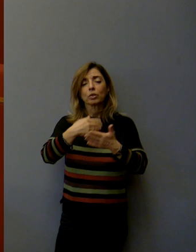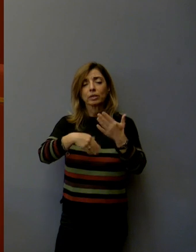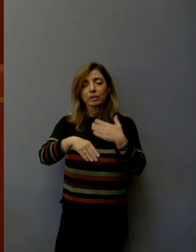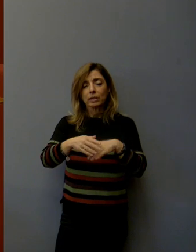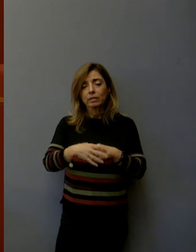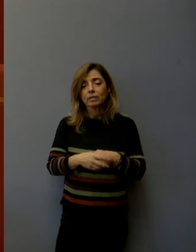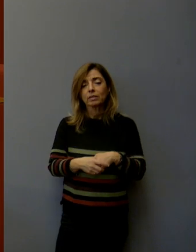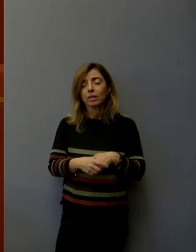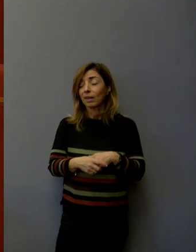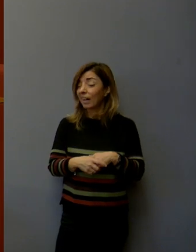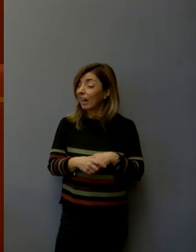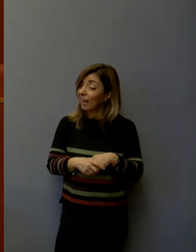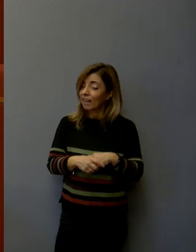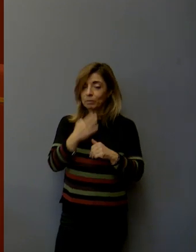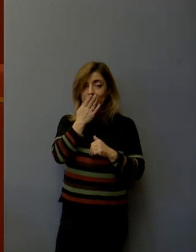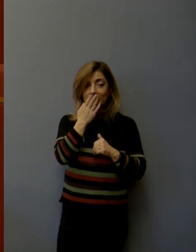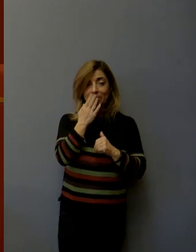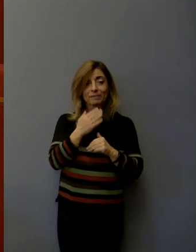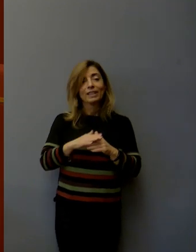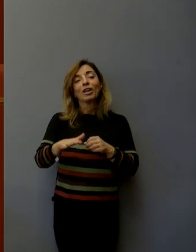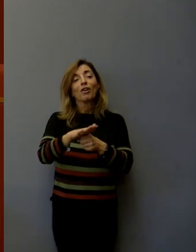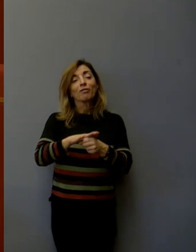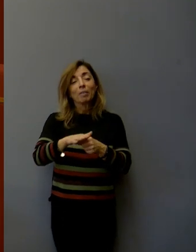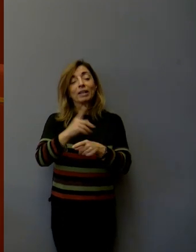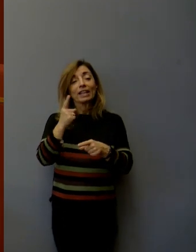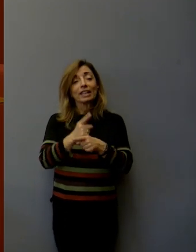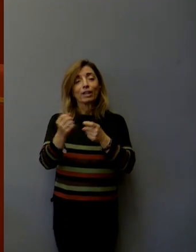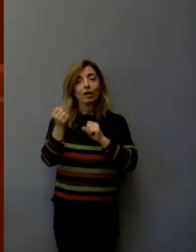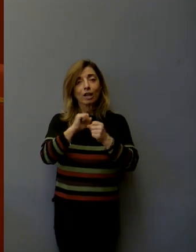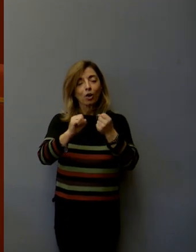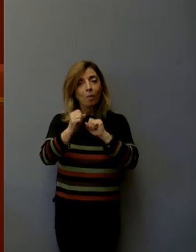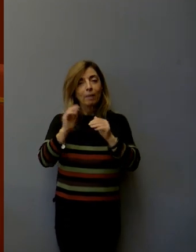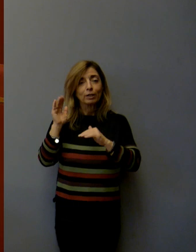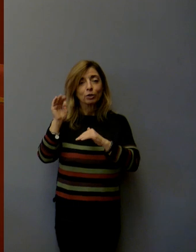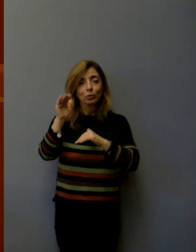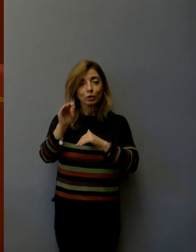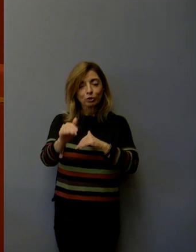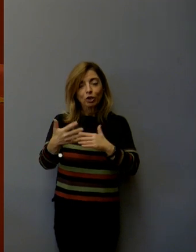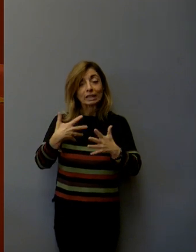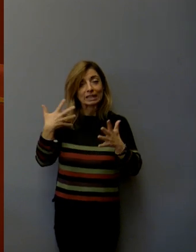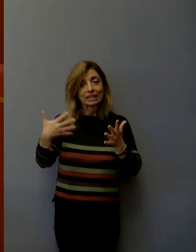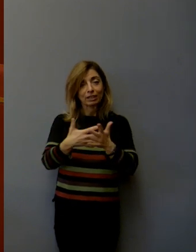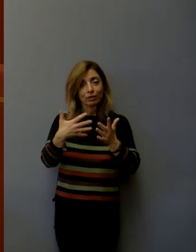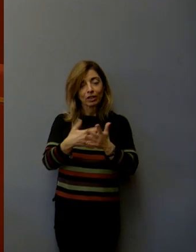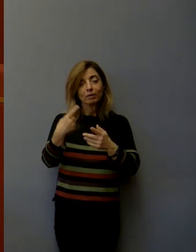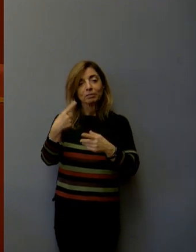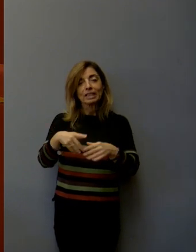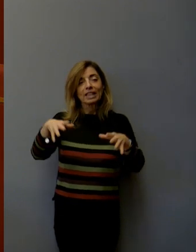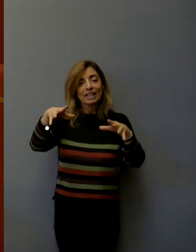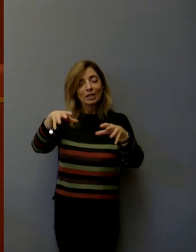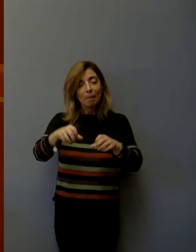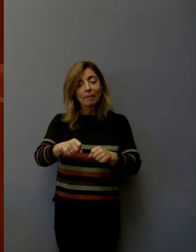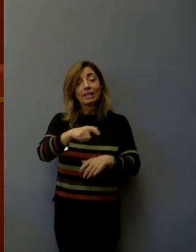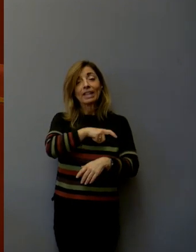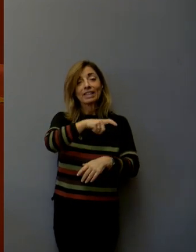quotidianamente molte difficoltà quindi si impegna il sindaco l'aggiunta a quindi a garantire cercare